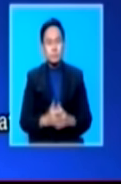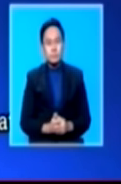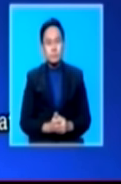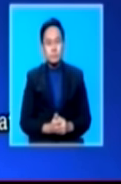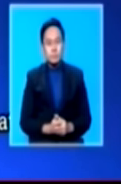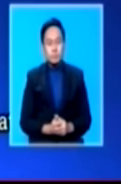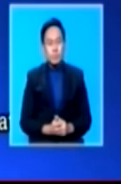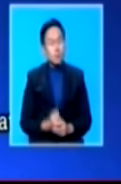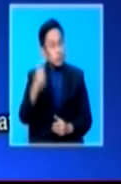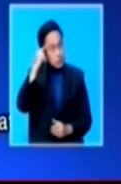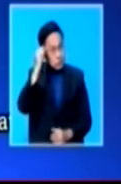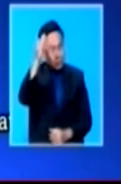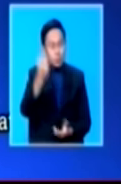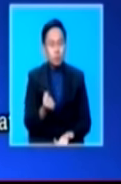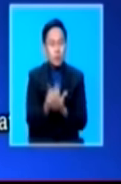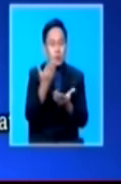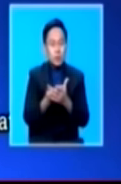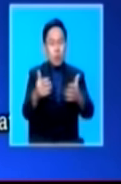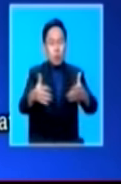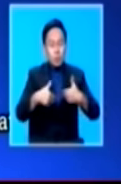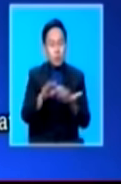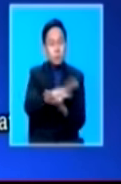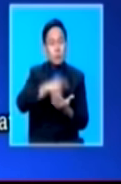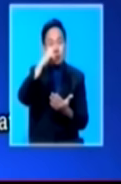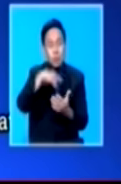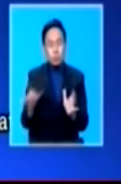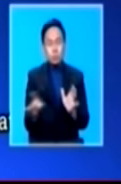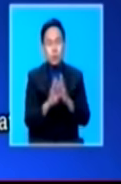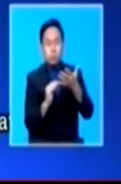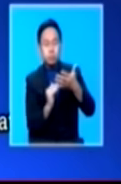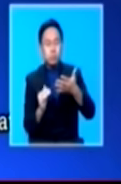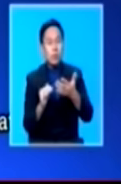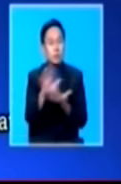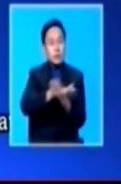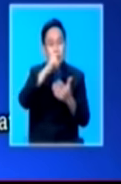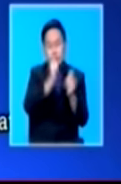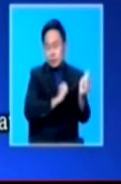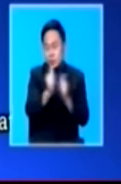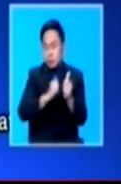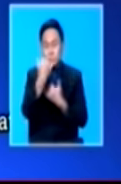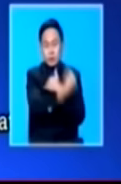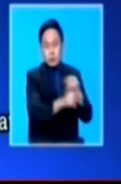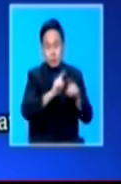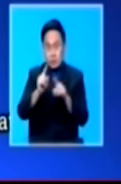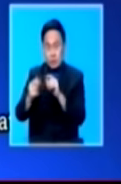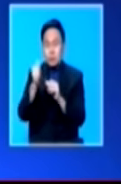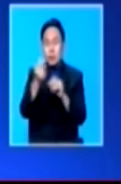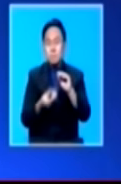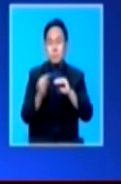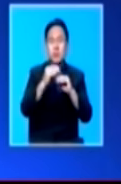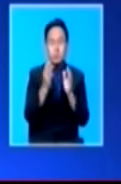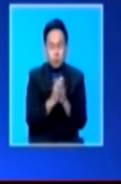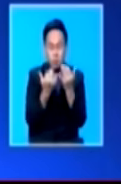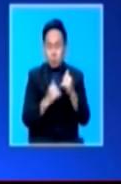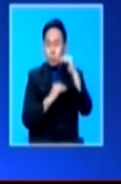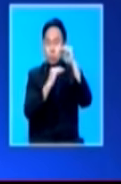ะมันจะทำให้รายได้ประเทศสูงขึ้นเป็นการยกระดับขีดความสามารถของประเทศให้มีการแข่งขันได้มากขึ้นอย่างที่เราเป็นกำหนดไว้เป็นวาระของเ